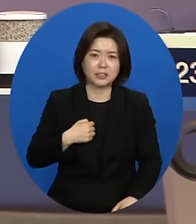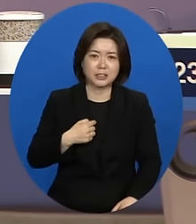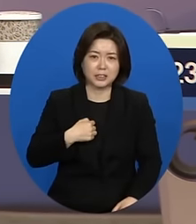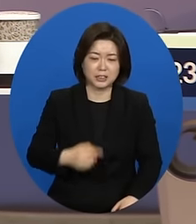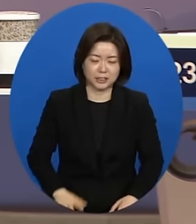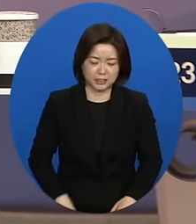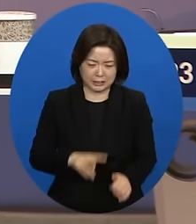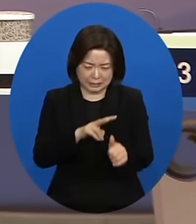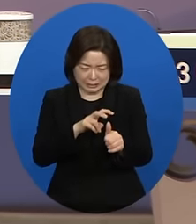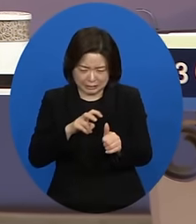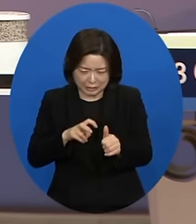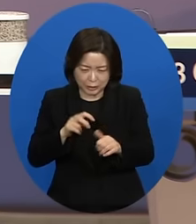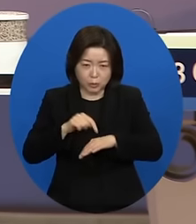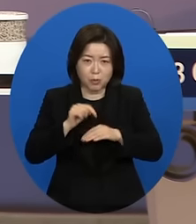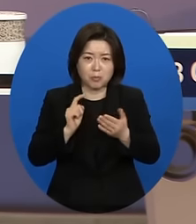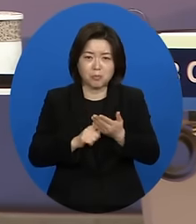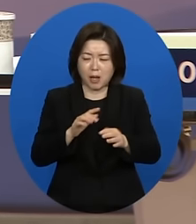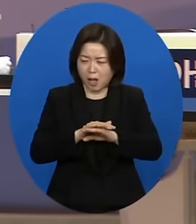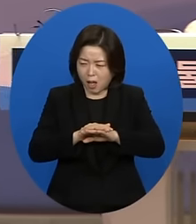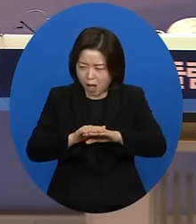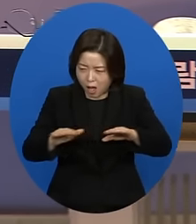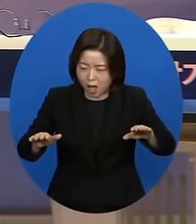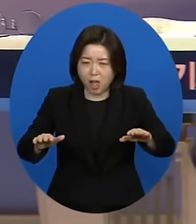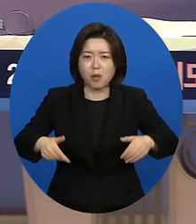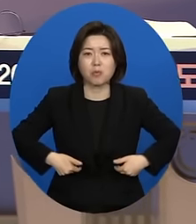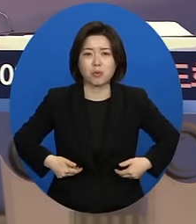증오심부터 해결해야 되는데 안 되는 거예요.